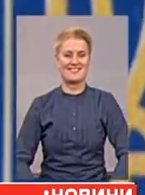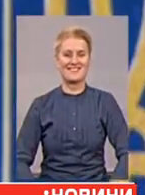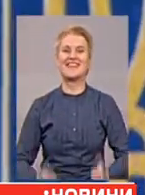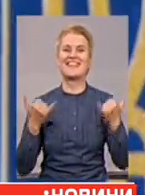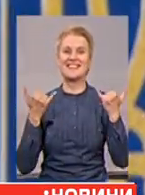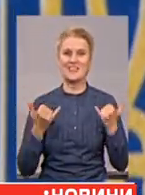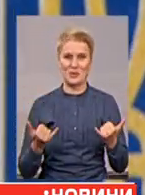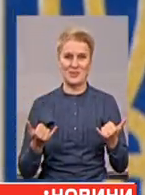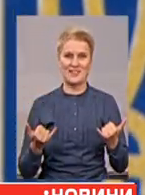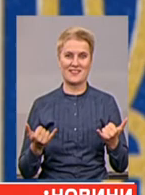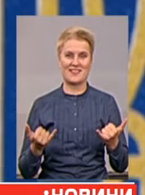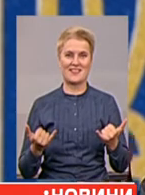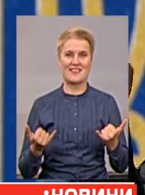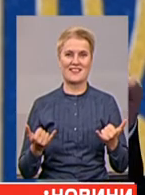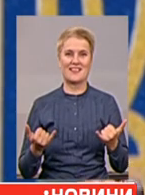Сьогодні